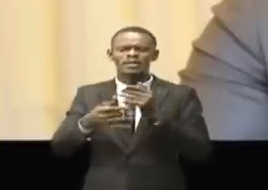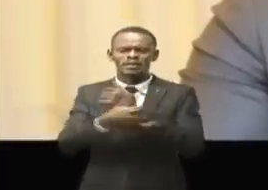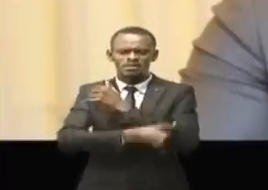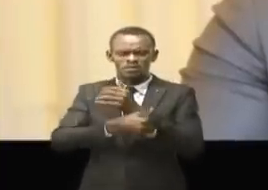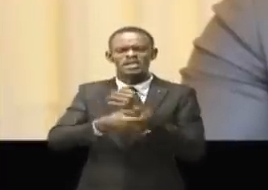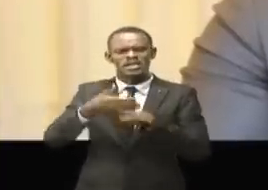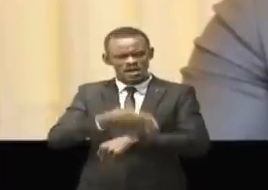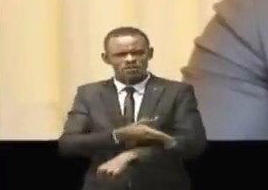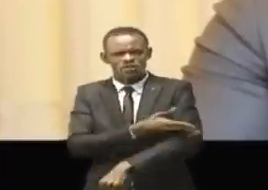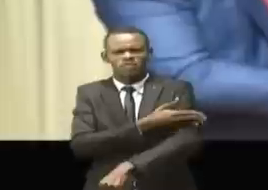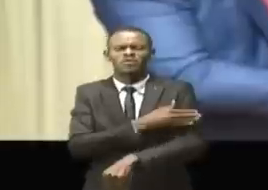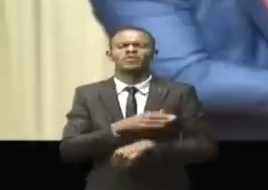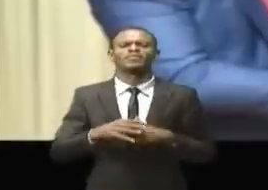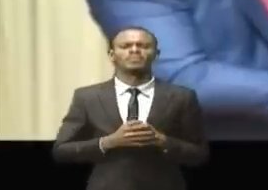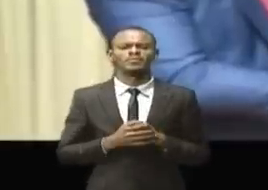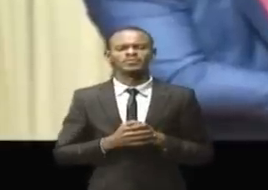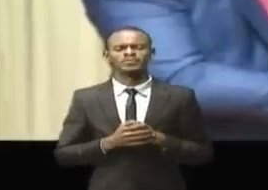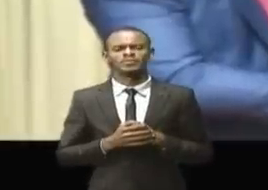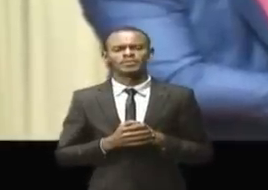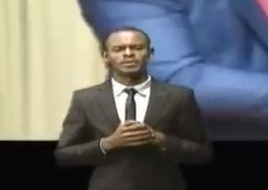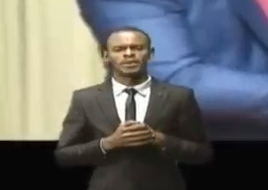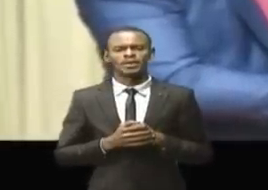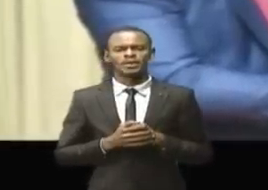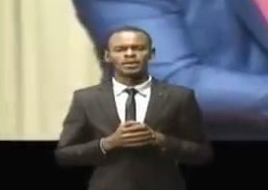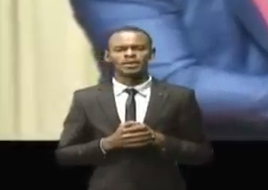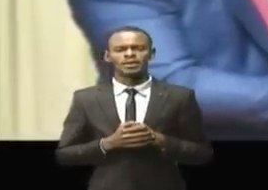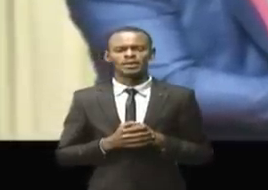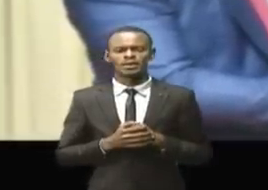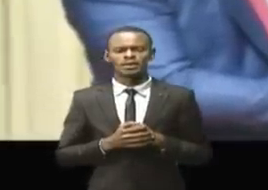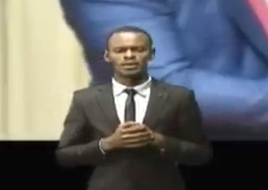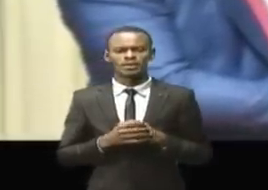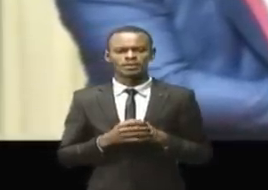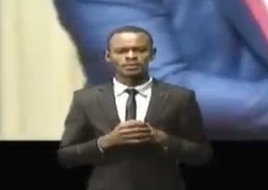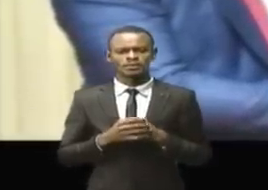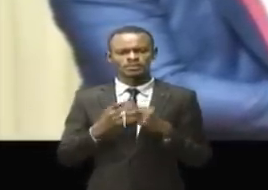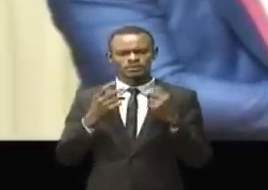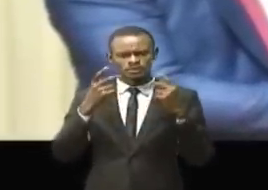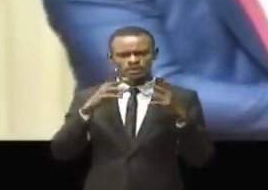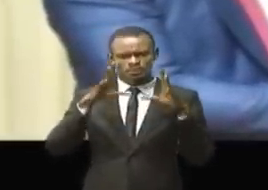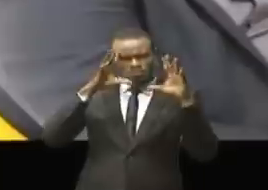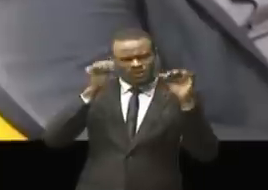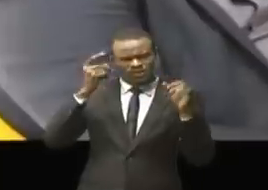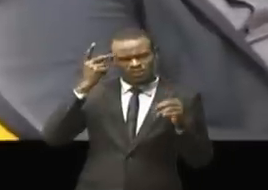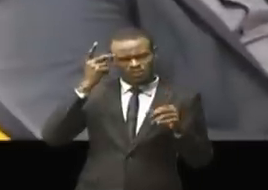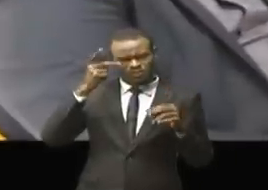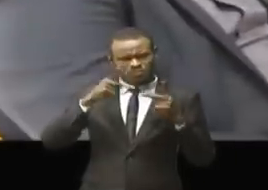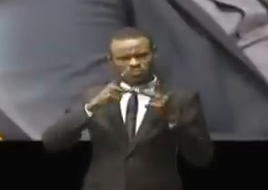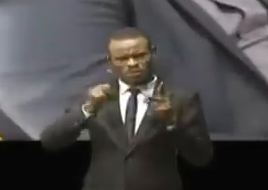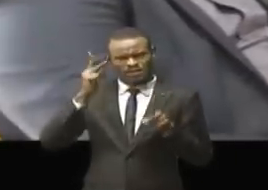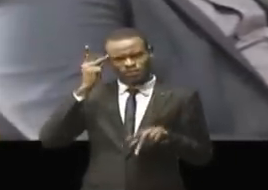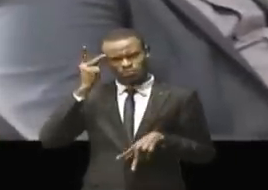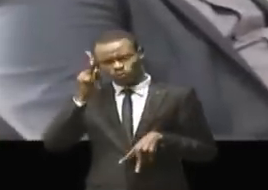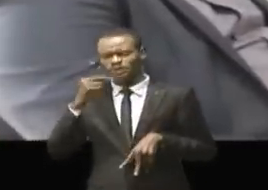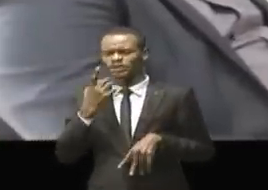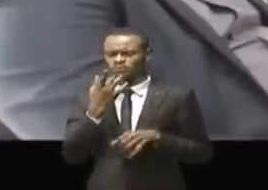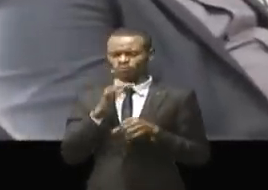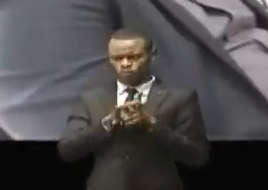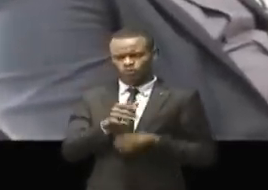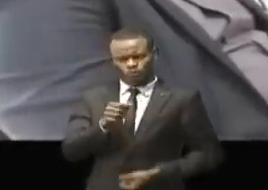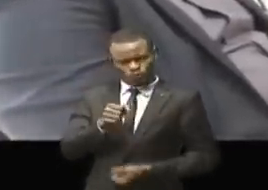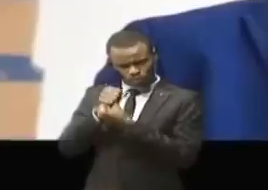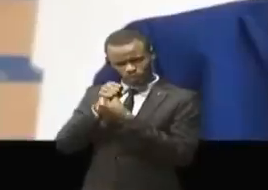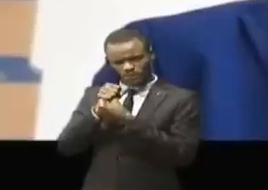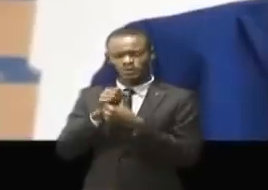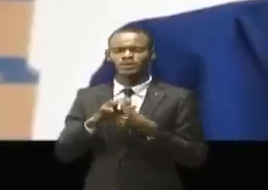l'État et celui de Christophe Bassiyan-Enanga en décembre prochain ne sera que la volonté de Dieu. Ce à quoi cet enseignant